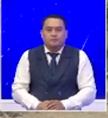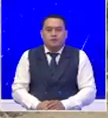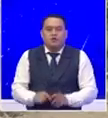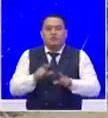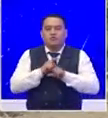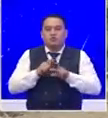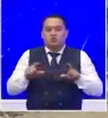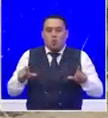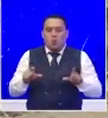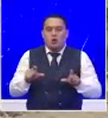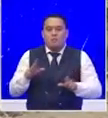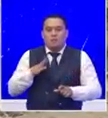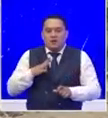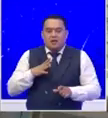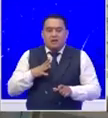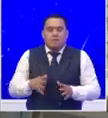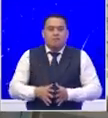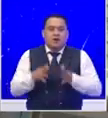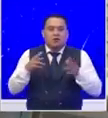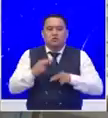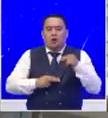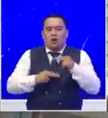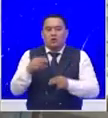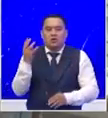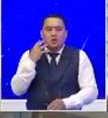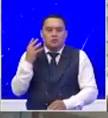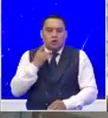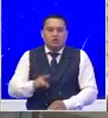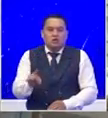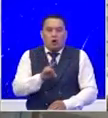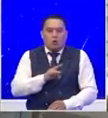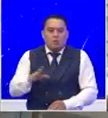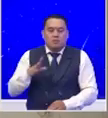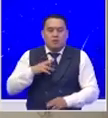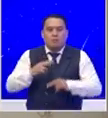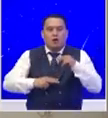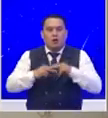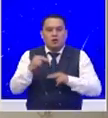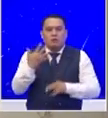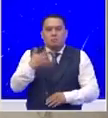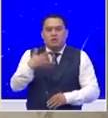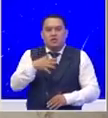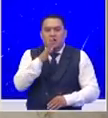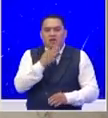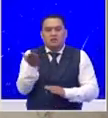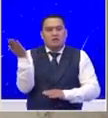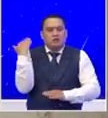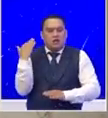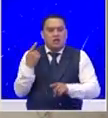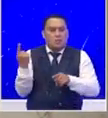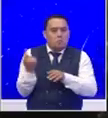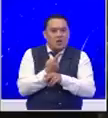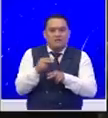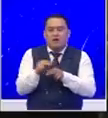Школа села Сарабастау стала одной из самых масштабных стройплощадок в Кербулакском районе. Она была построена около 50 лет назад, и это